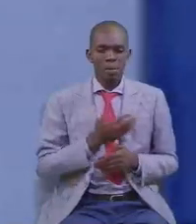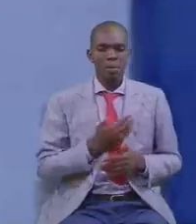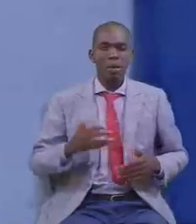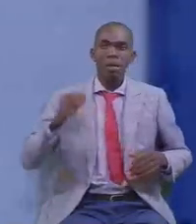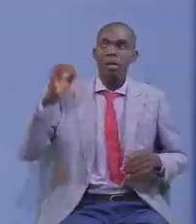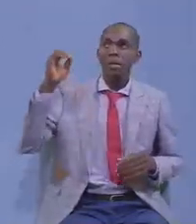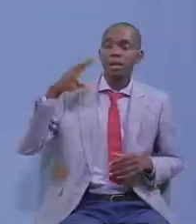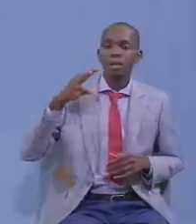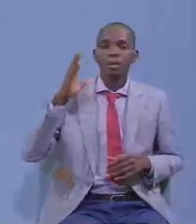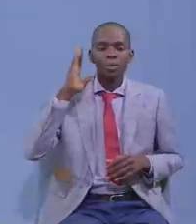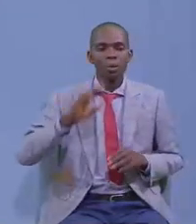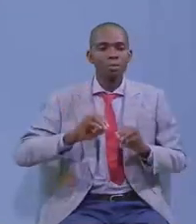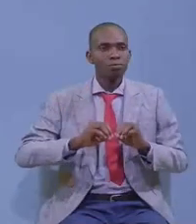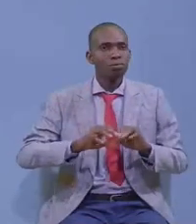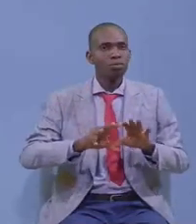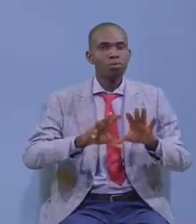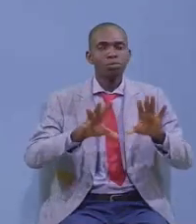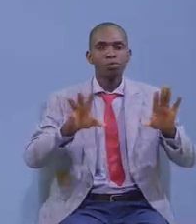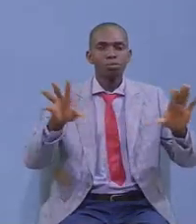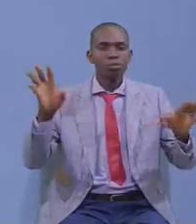Pour que cela aille croissant.